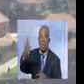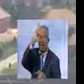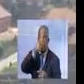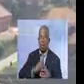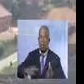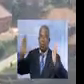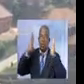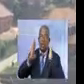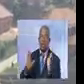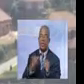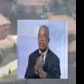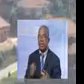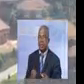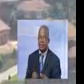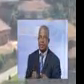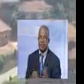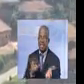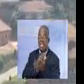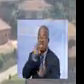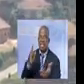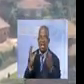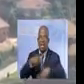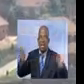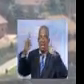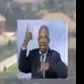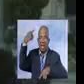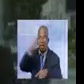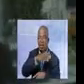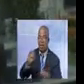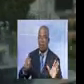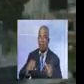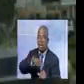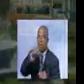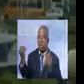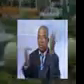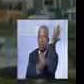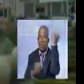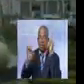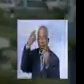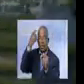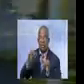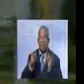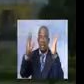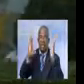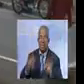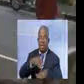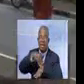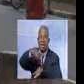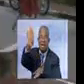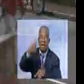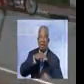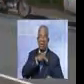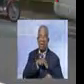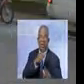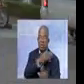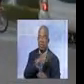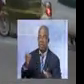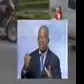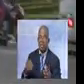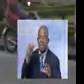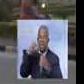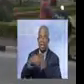sont des sources d'inspiration pour d'autres États du continent. Le gouvernement ivoirien a donc dépêché une mission dans le pays et il attend